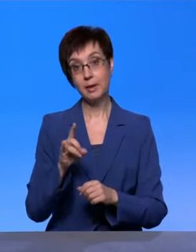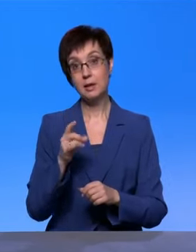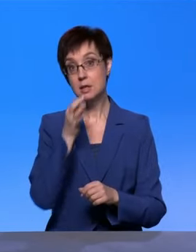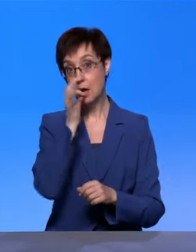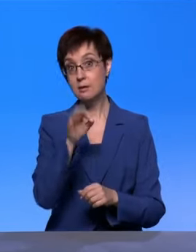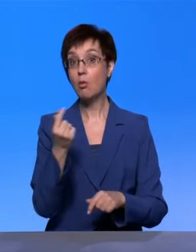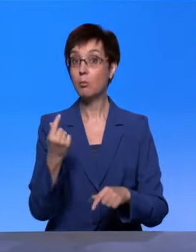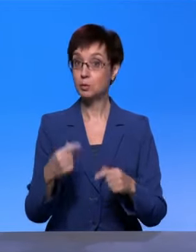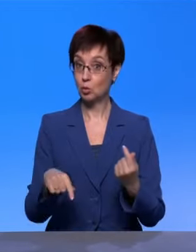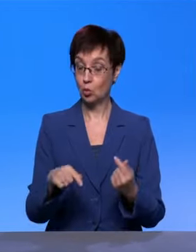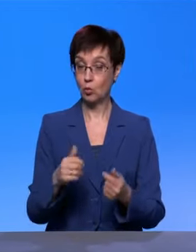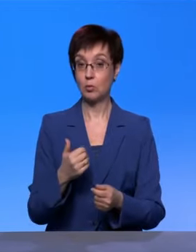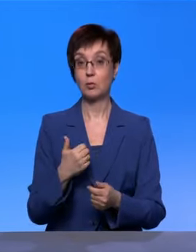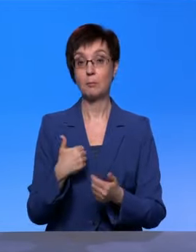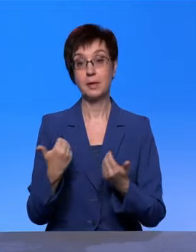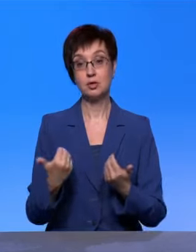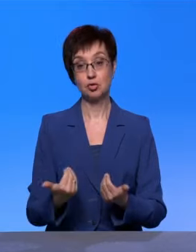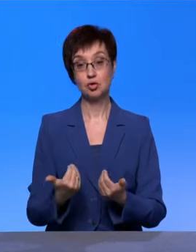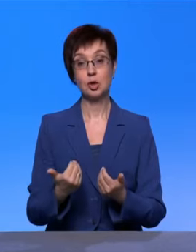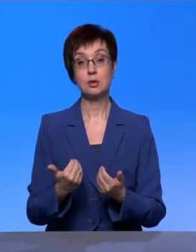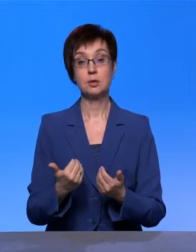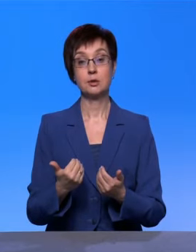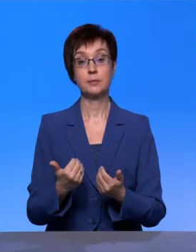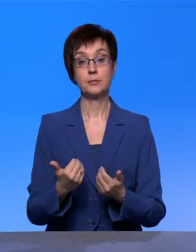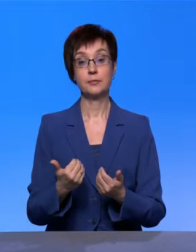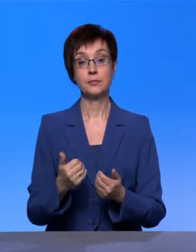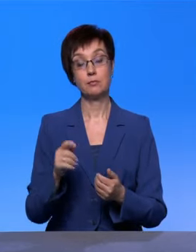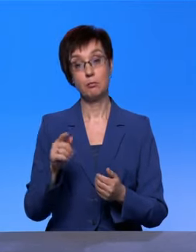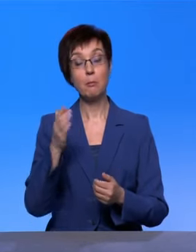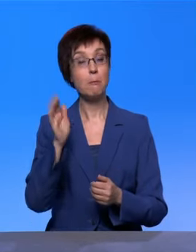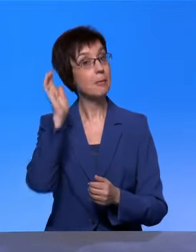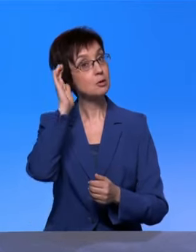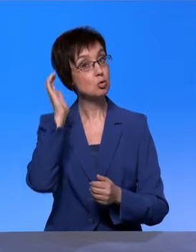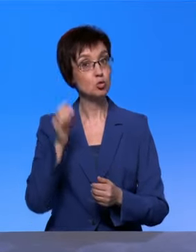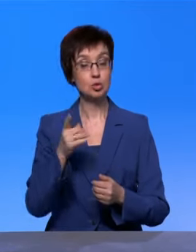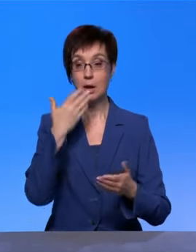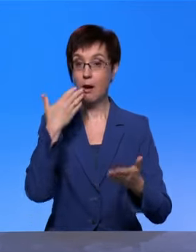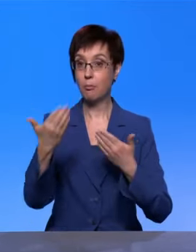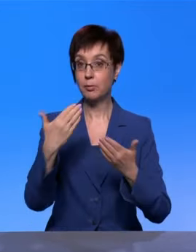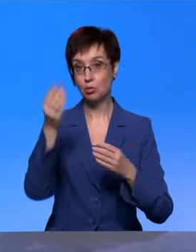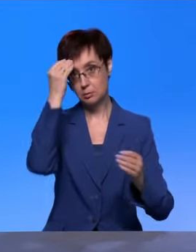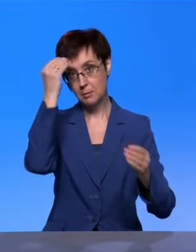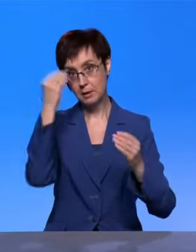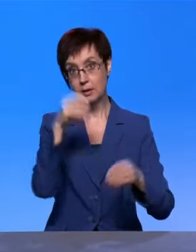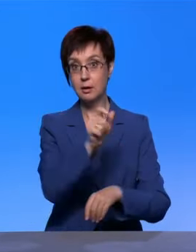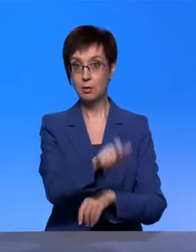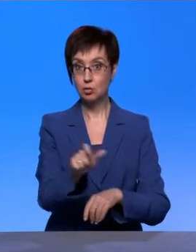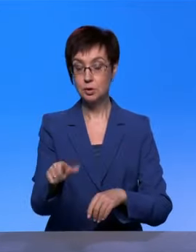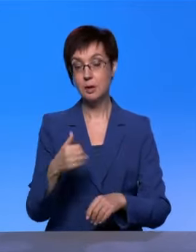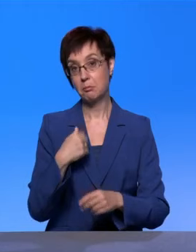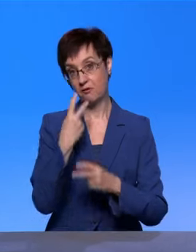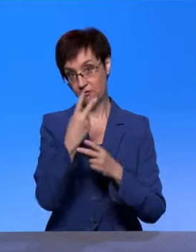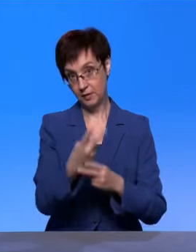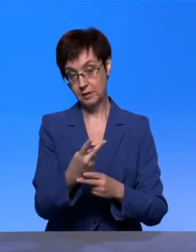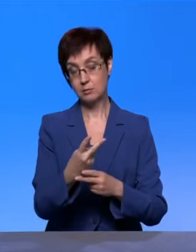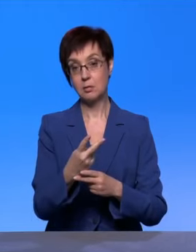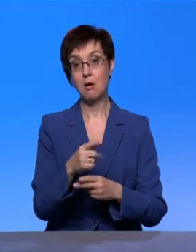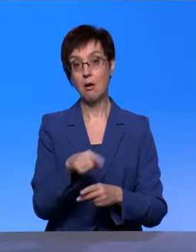начали замечательный вопрос задавать. Мы прослушали на улице людей. Мы видим, что к ЕГЭ относятся плохо. Но почему-то никто не говорит о